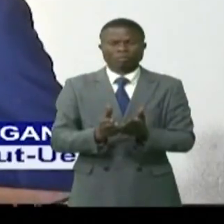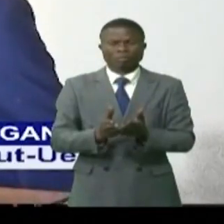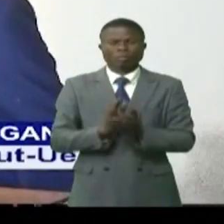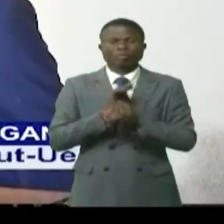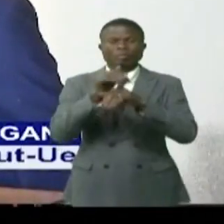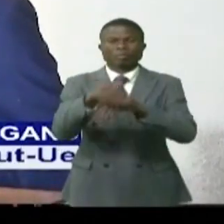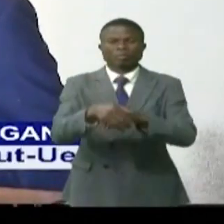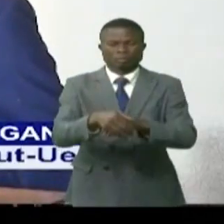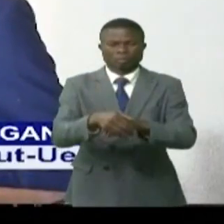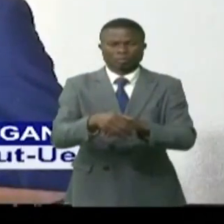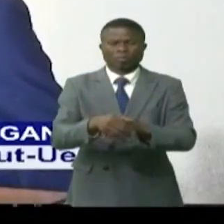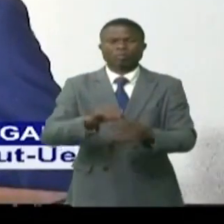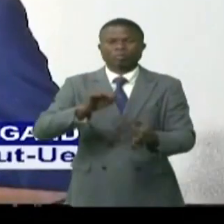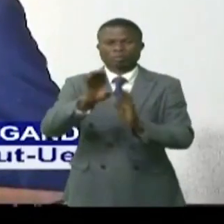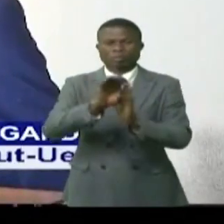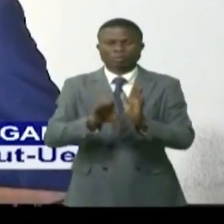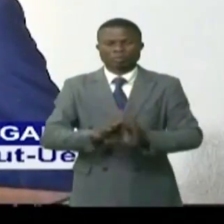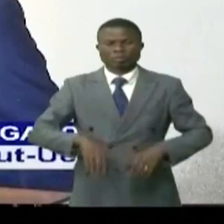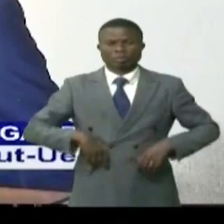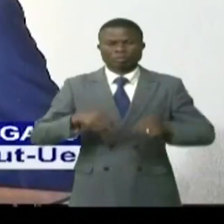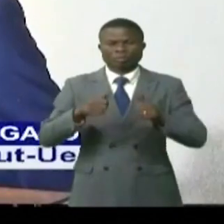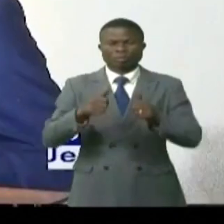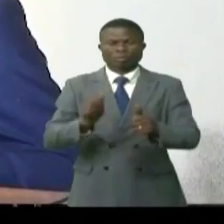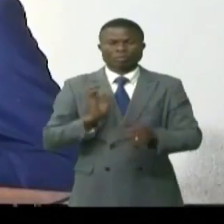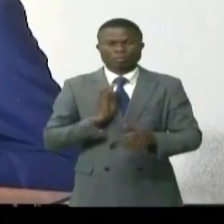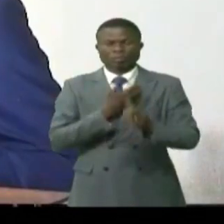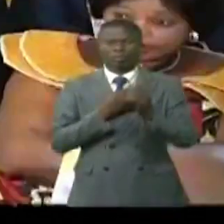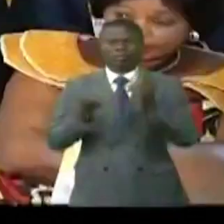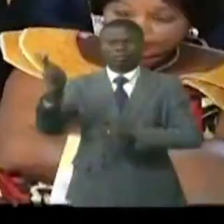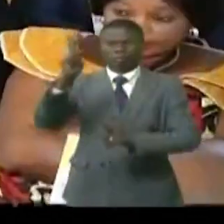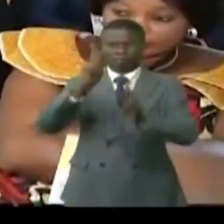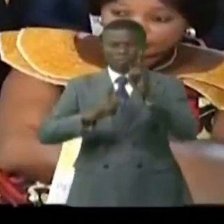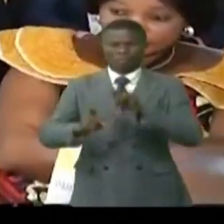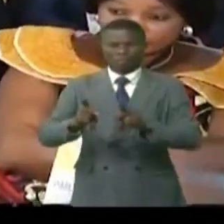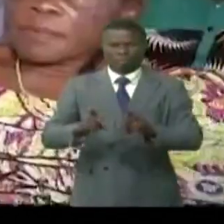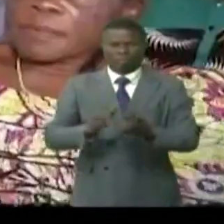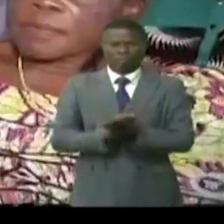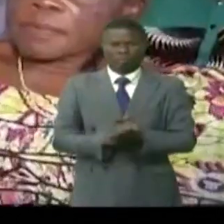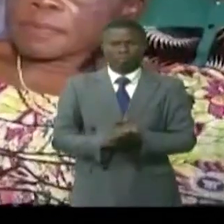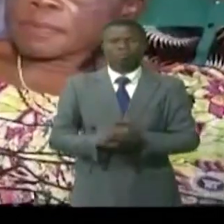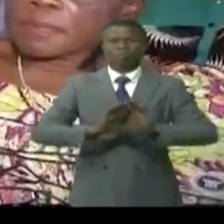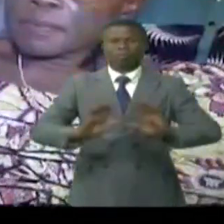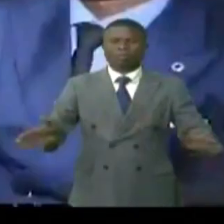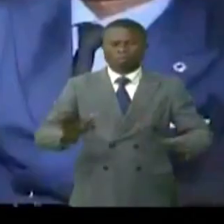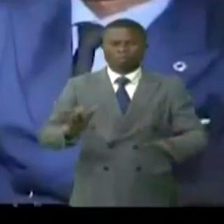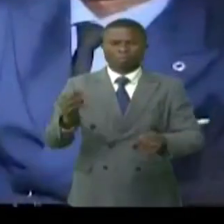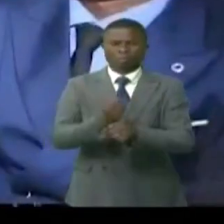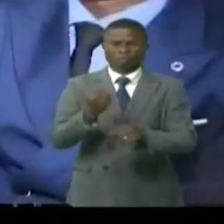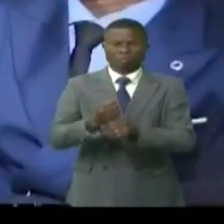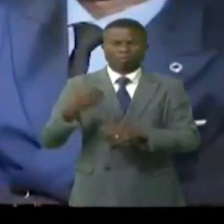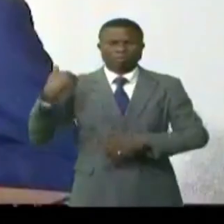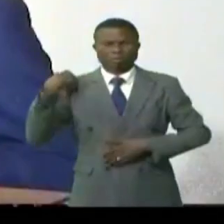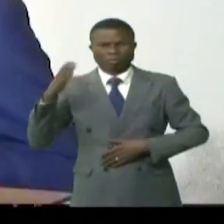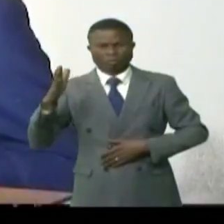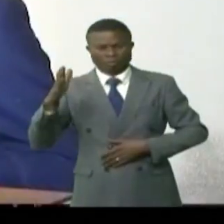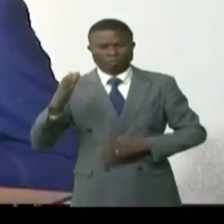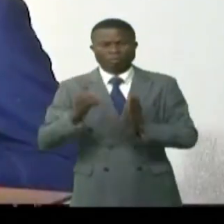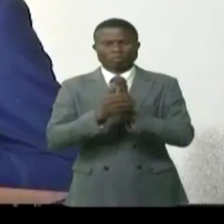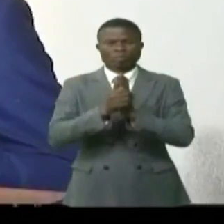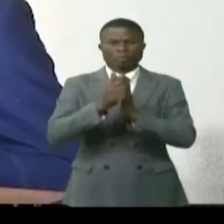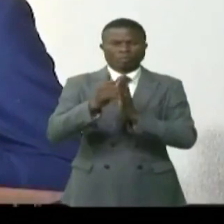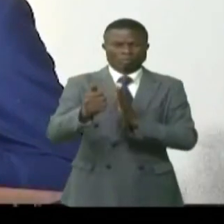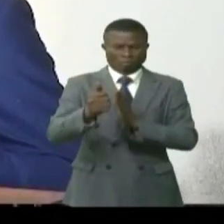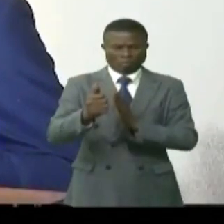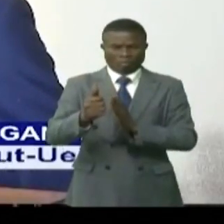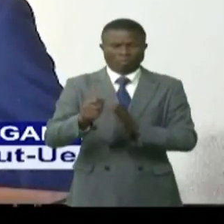contribuer à l'amélioration des conditions de vie de notre population, l'accessibilité aux services publics de qualité